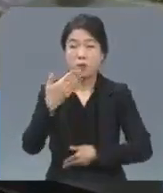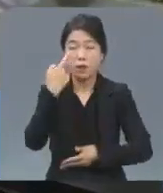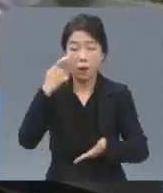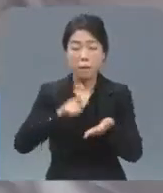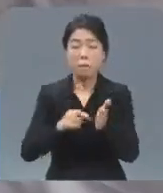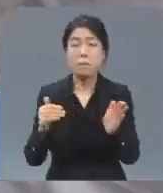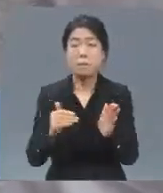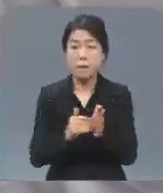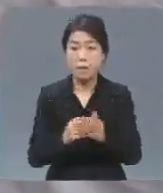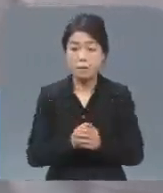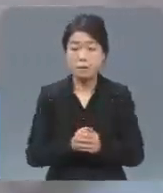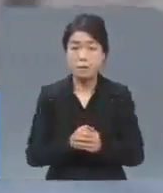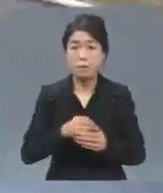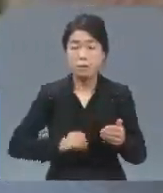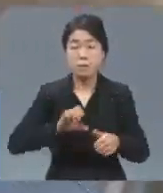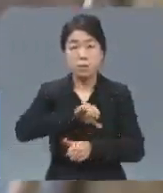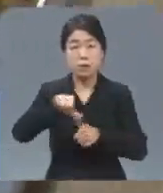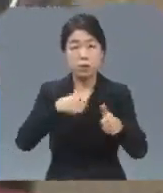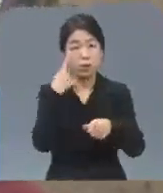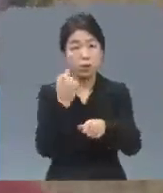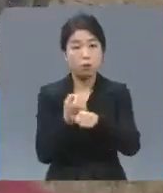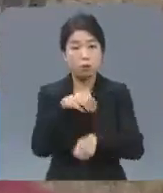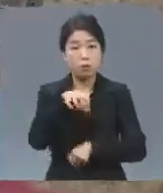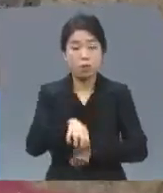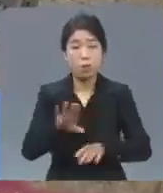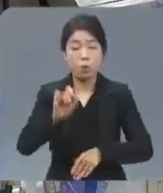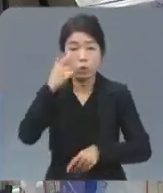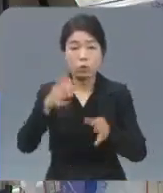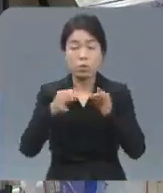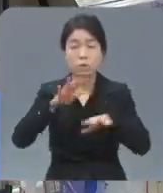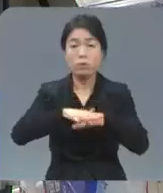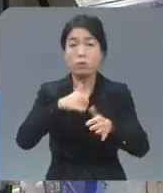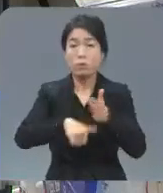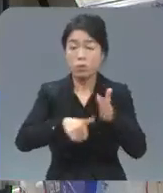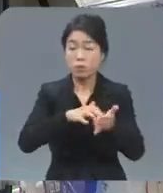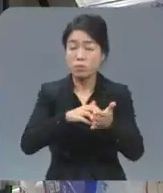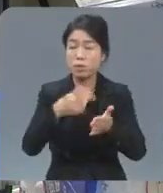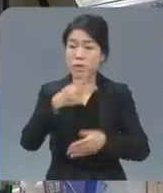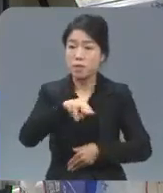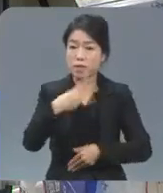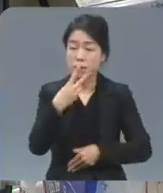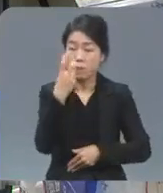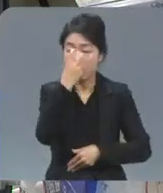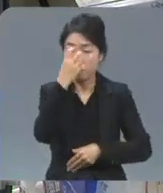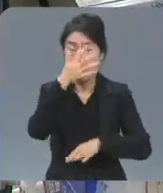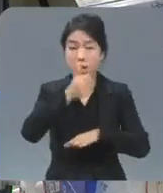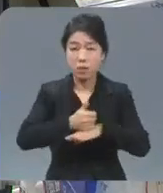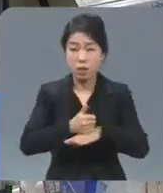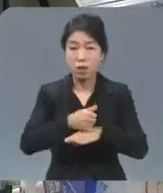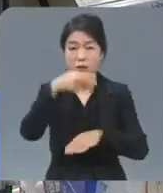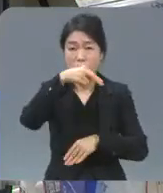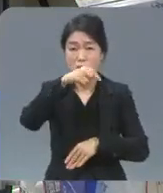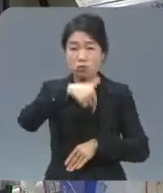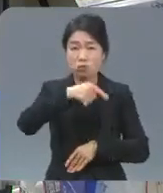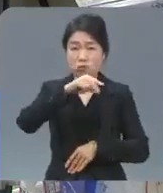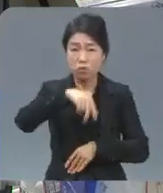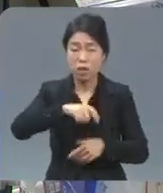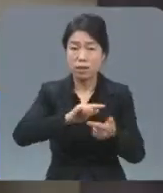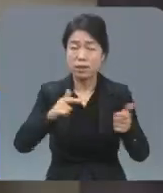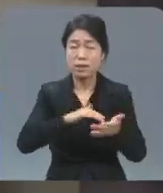적발했습니다. 보건환경연구원은 올해 상반기 농산물 2,300여 건을 검사한 결과 쑥갓이나 시금치